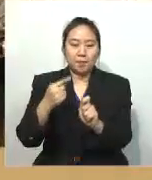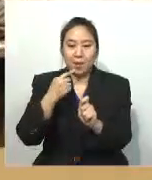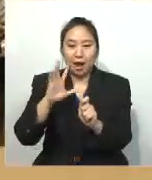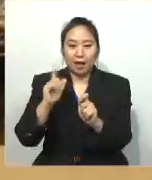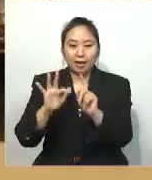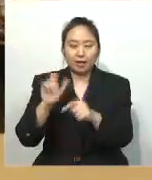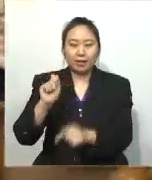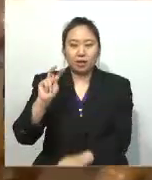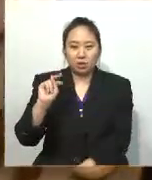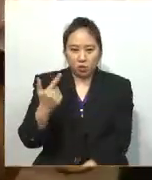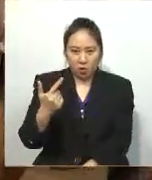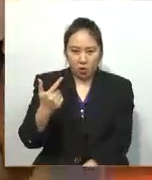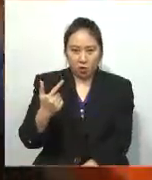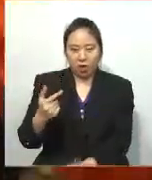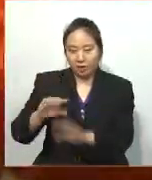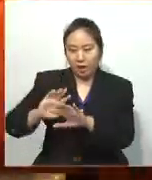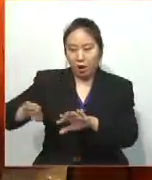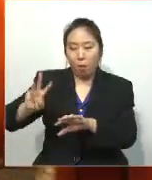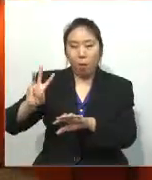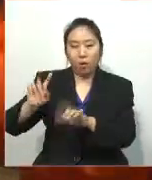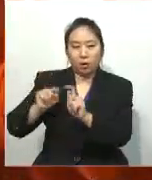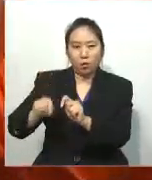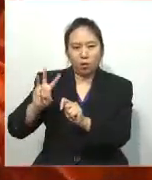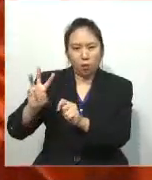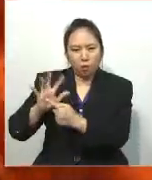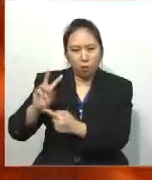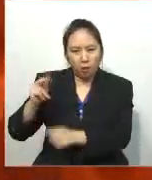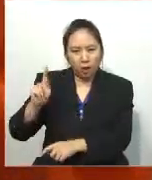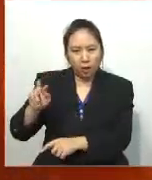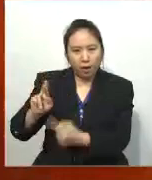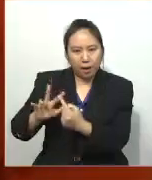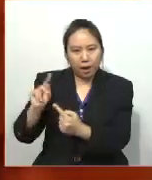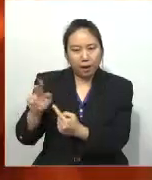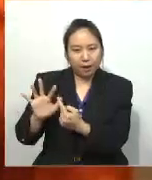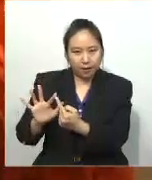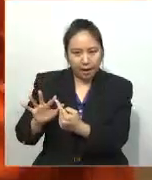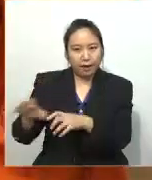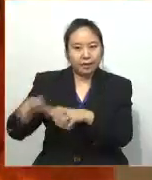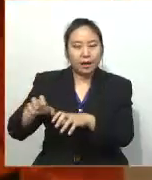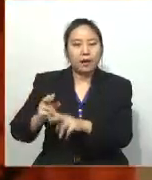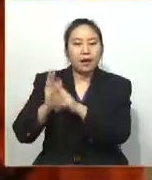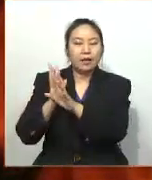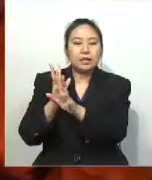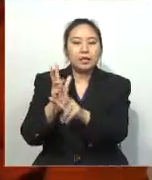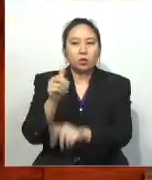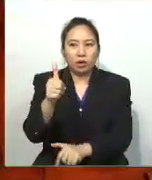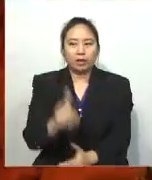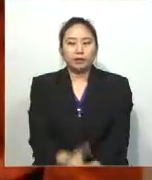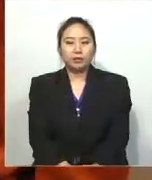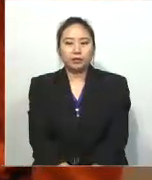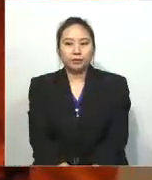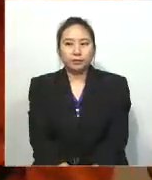กเว้นตำบลวังกระทะนั่นเองนะคะที่ผู้สมัครสามารถที่จะลำดับจัดคิวกันได้โดยที่ไม่ต้องจับฉลากค่ะ